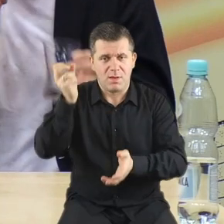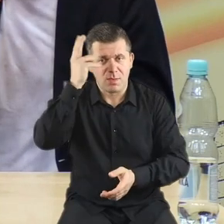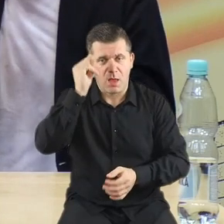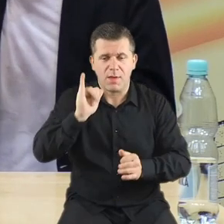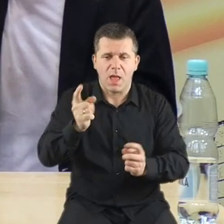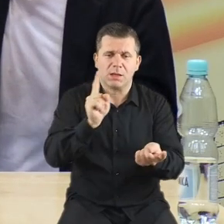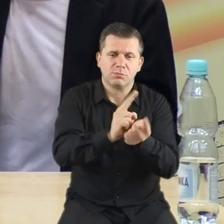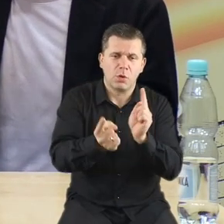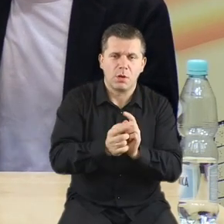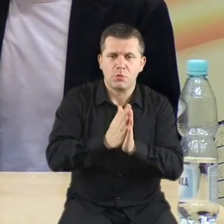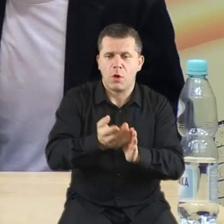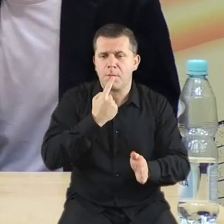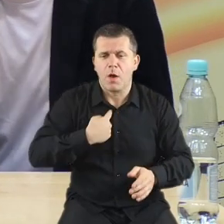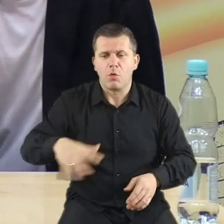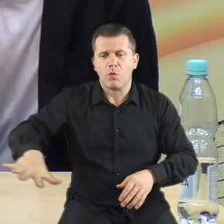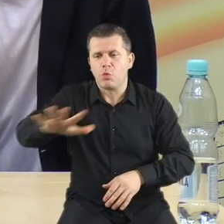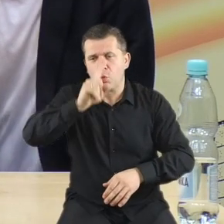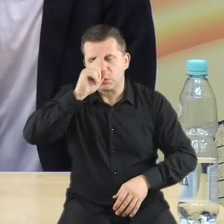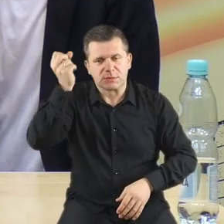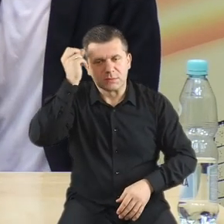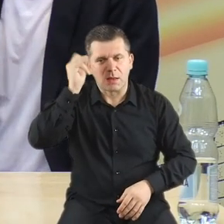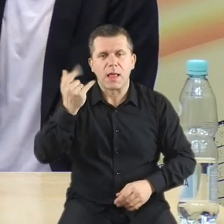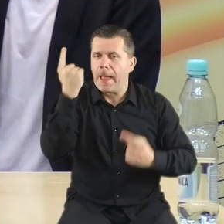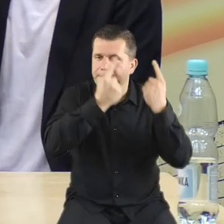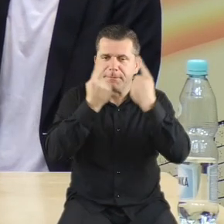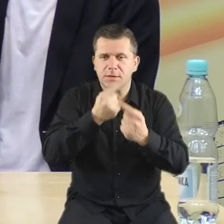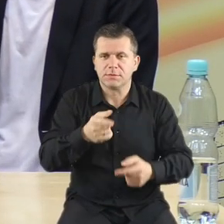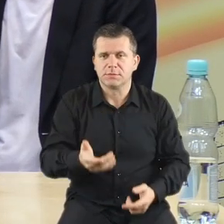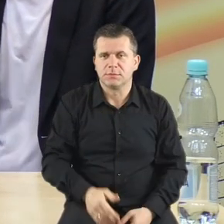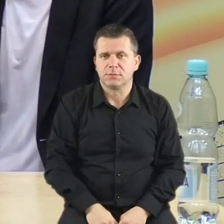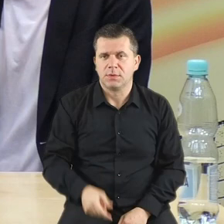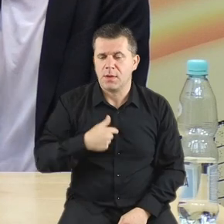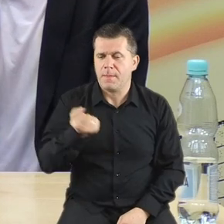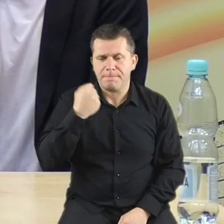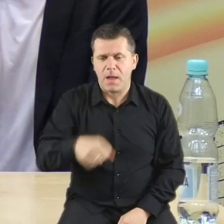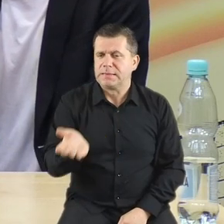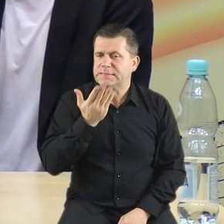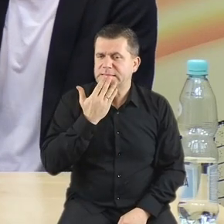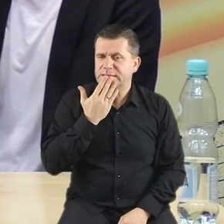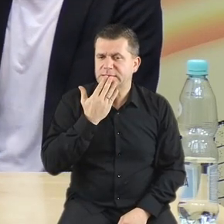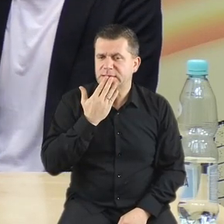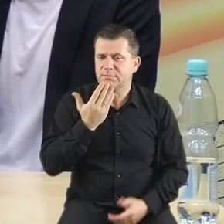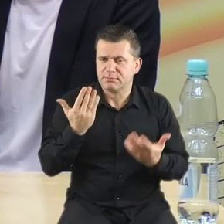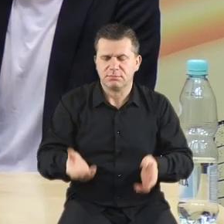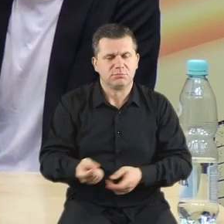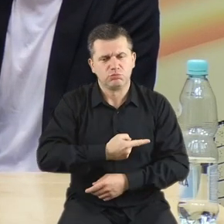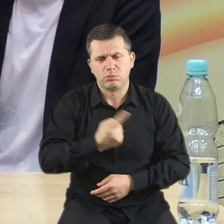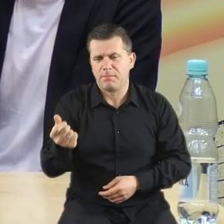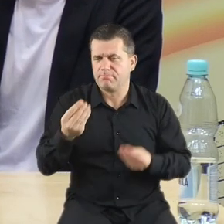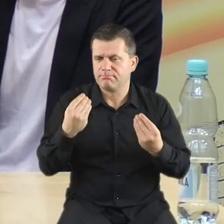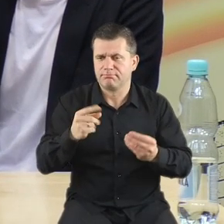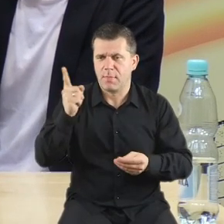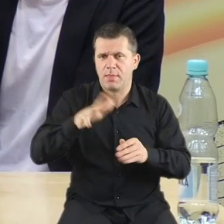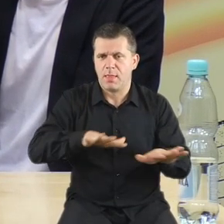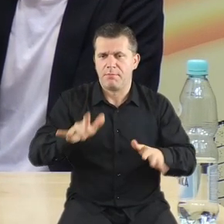spotkaniach, proszę powiedzieć, jak tarnowianie odebrali. No mi bardzo zależało na tym, ponieważ fantastycznie się tam na miejscu mną